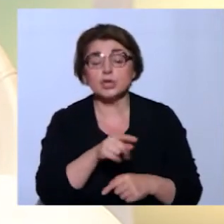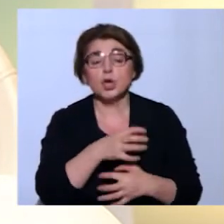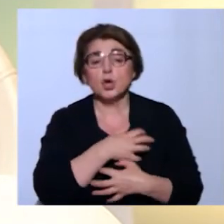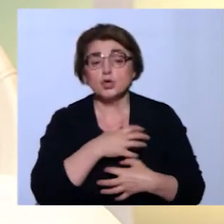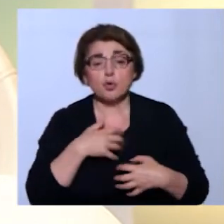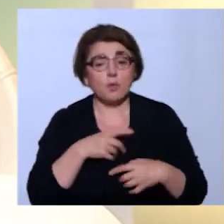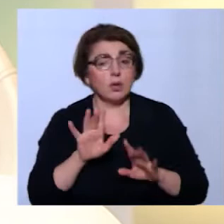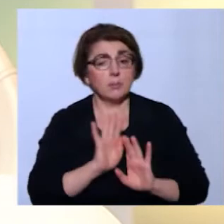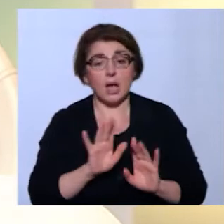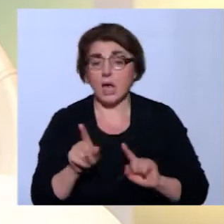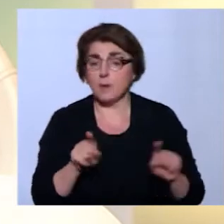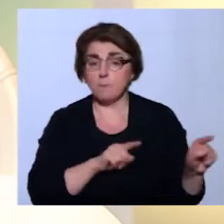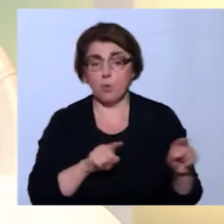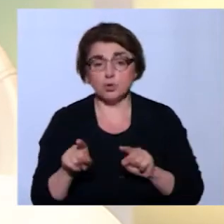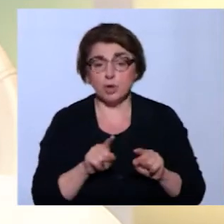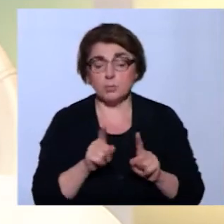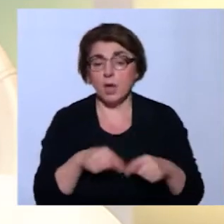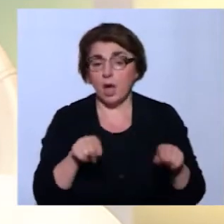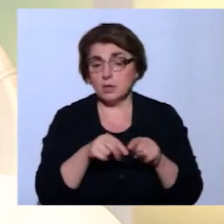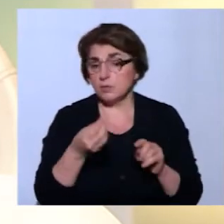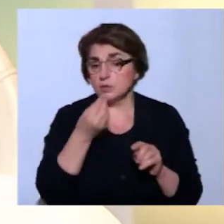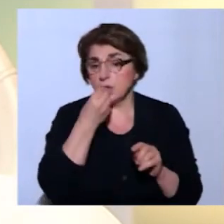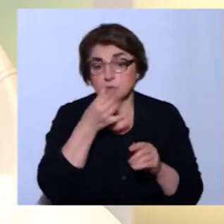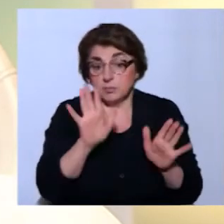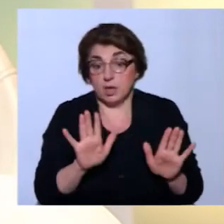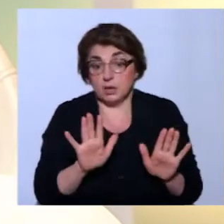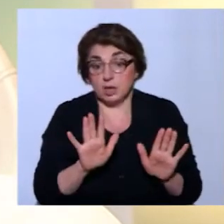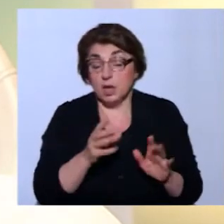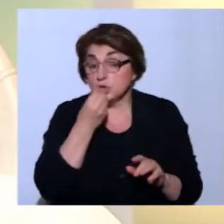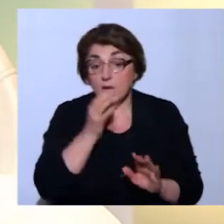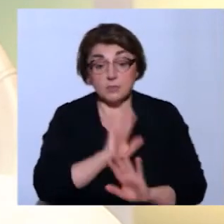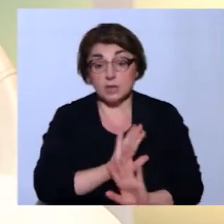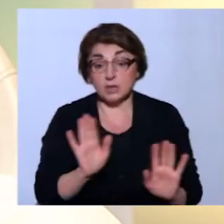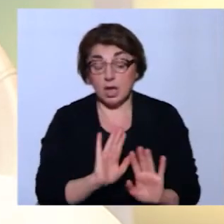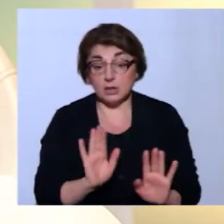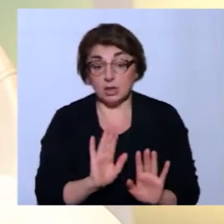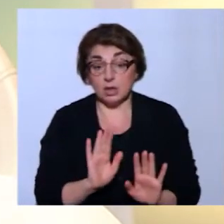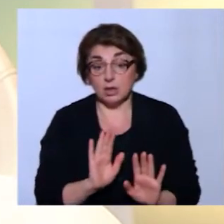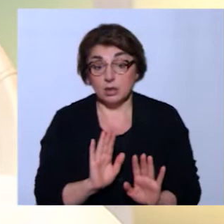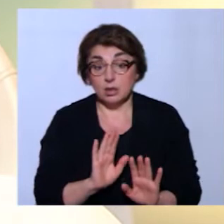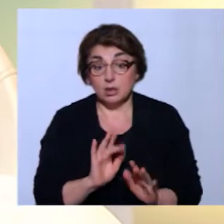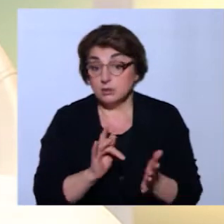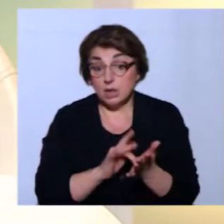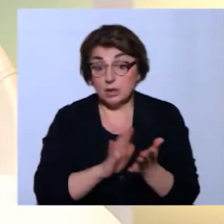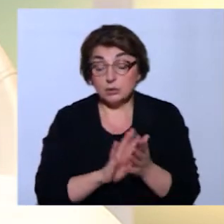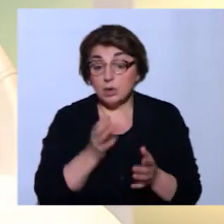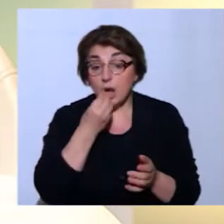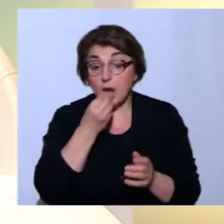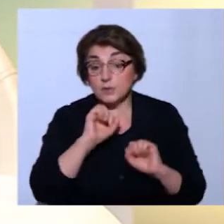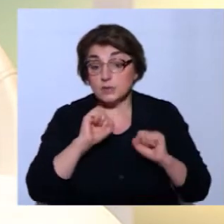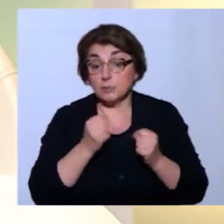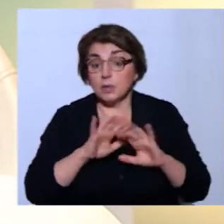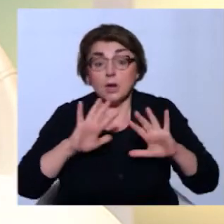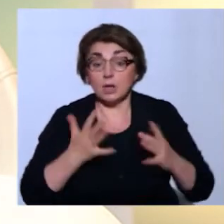არ მოძრაობენ და ავერ საკვებს მოიპოვებენ, ანუ არ ჭამენ, არ საერთოდ არ იკვებებიან.